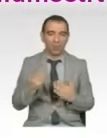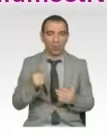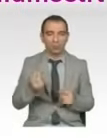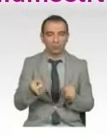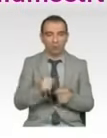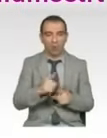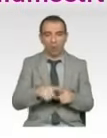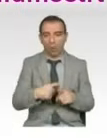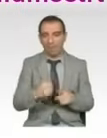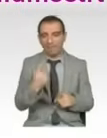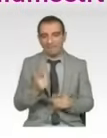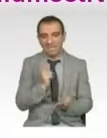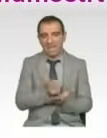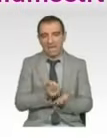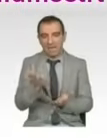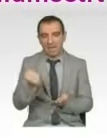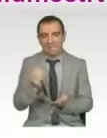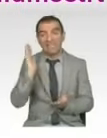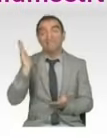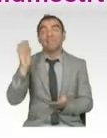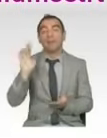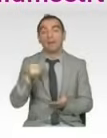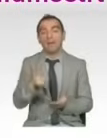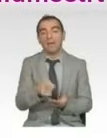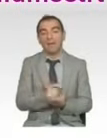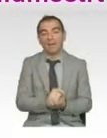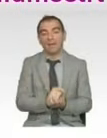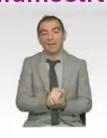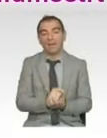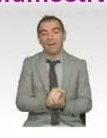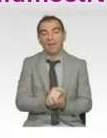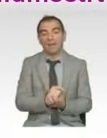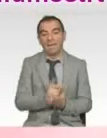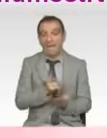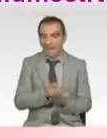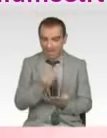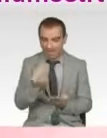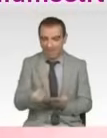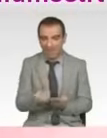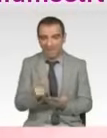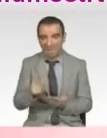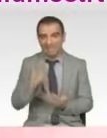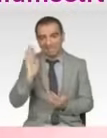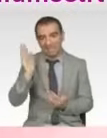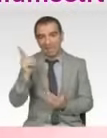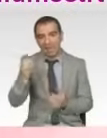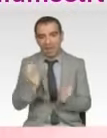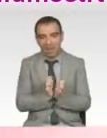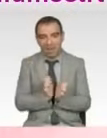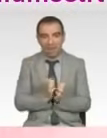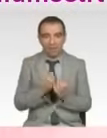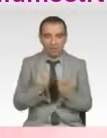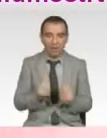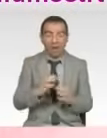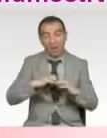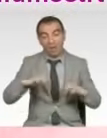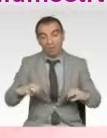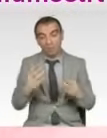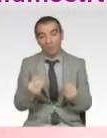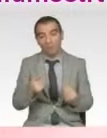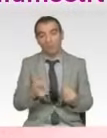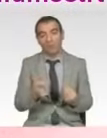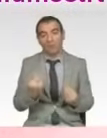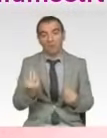sonra ortak bir kararla gitmemeye şey yaptık. Gitmeyeyim dedim. Gidersem işte ayrı olacak vesaire.